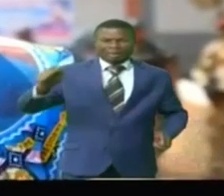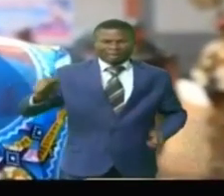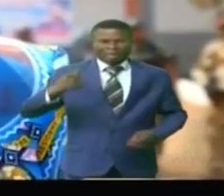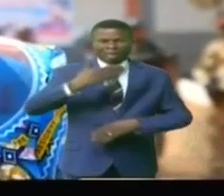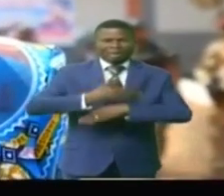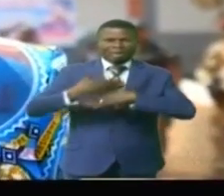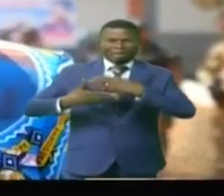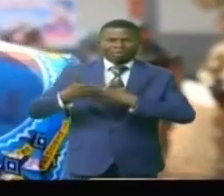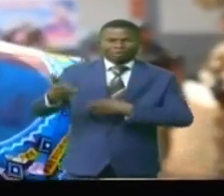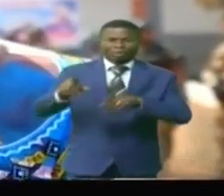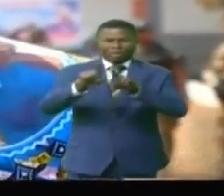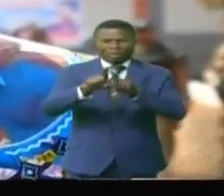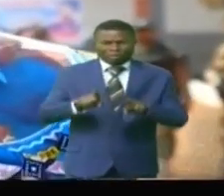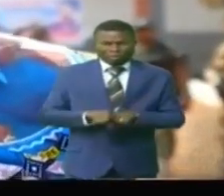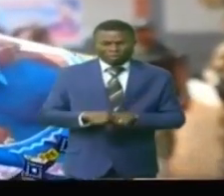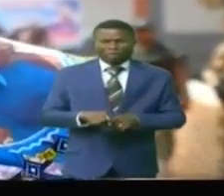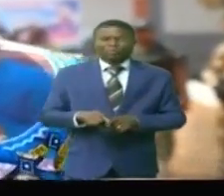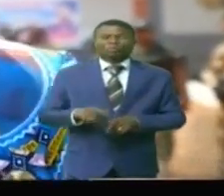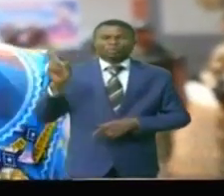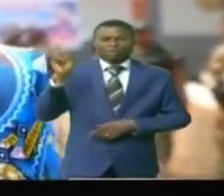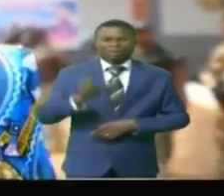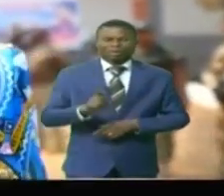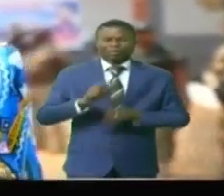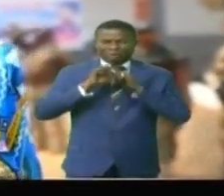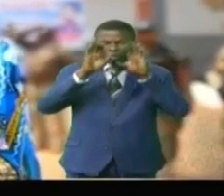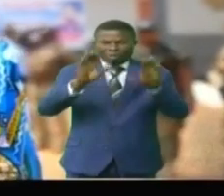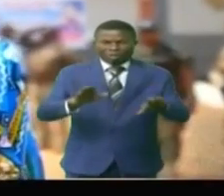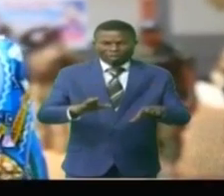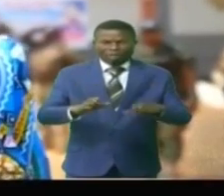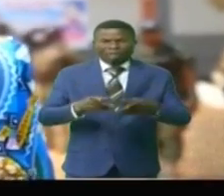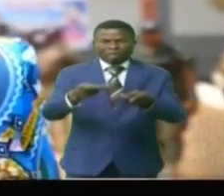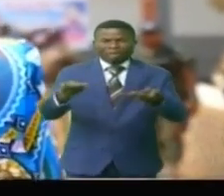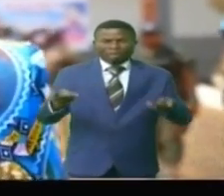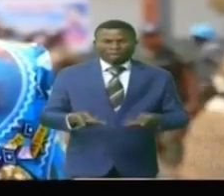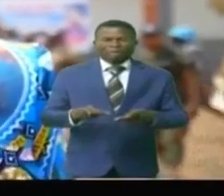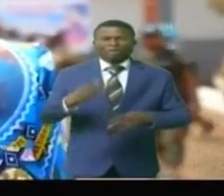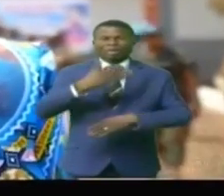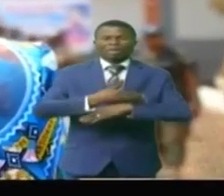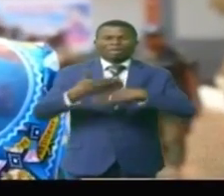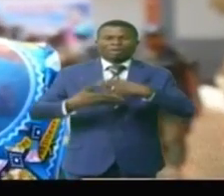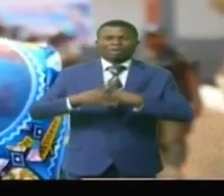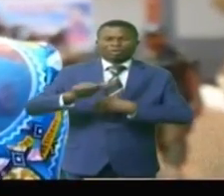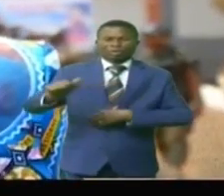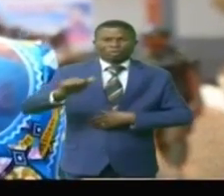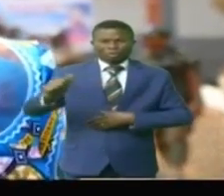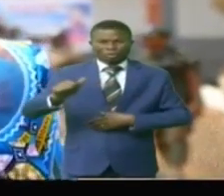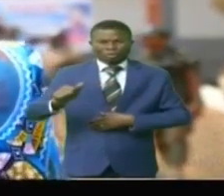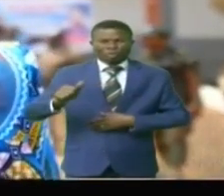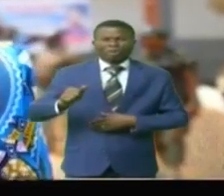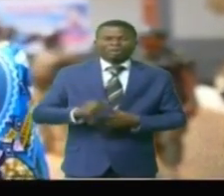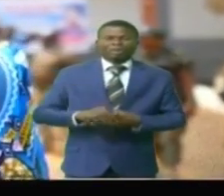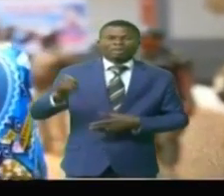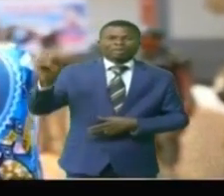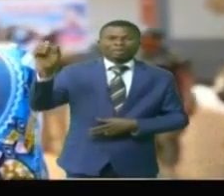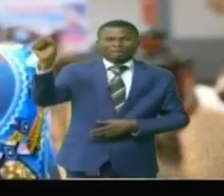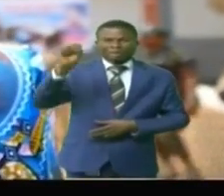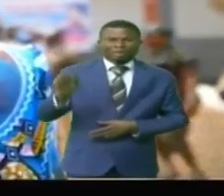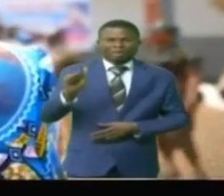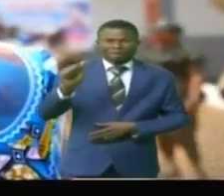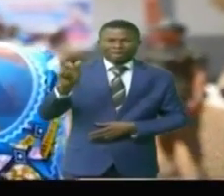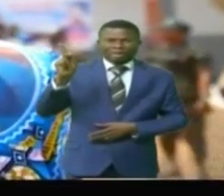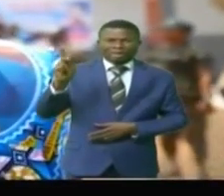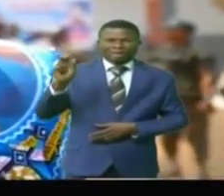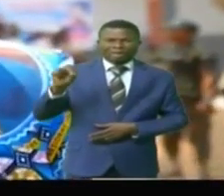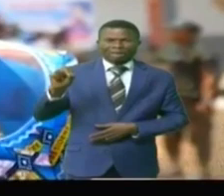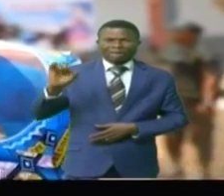construit. Il vient pour inaugurer les ports secs qu'il a construit à Sakania. Il vient pour